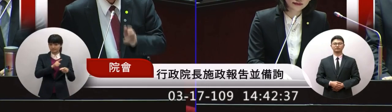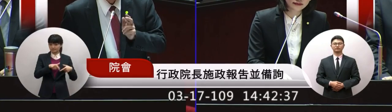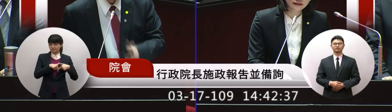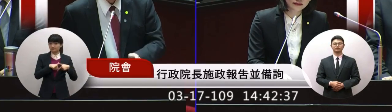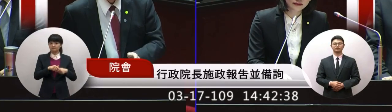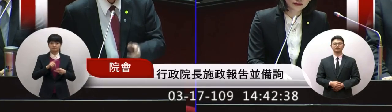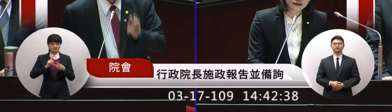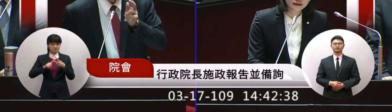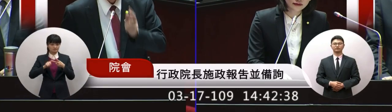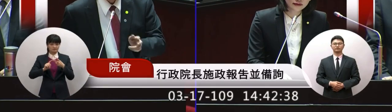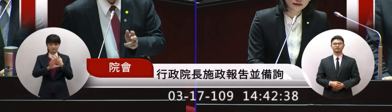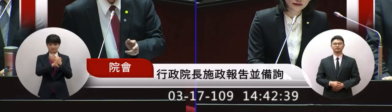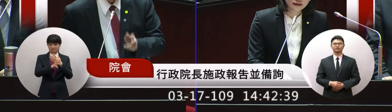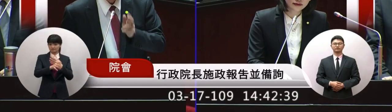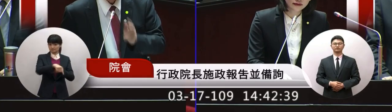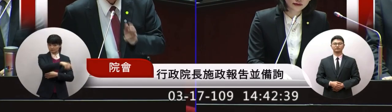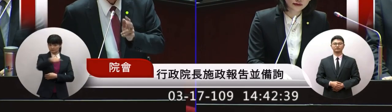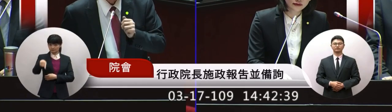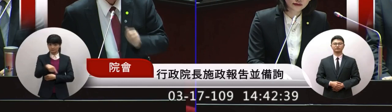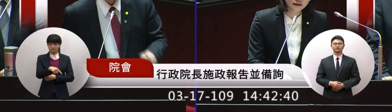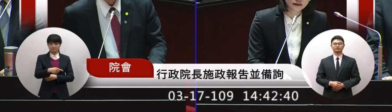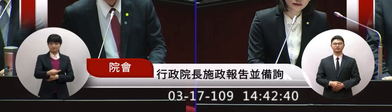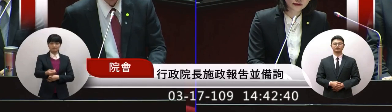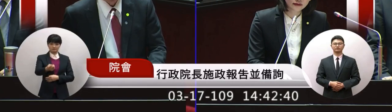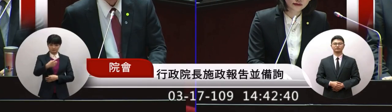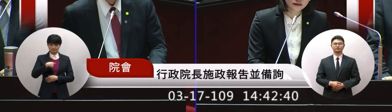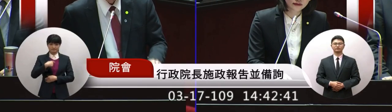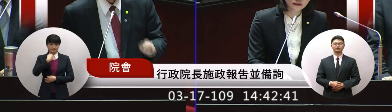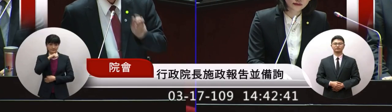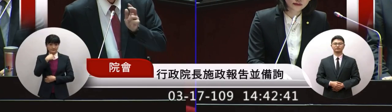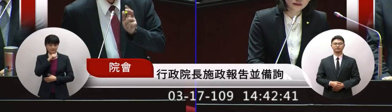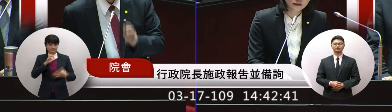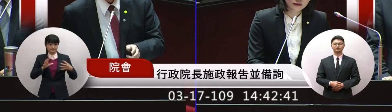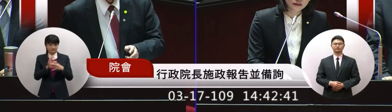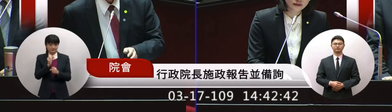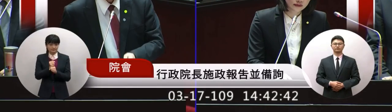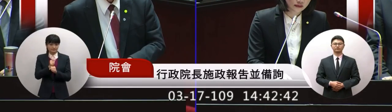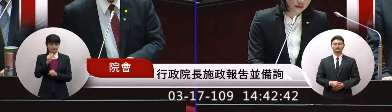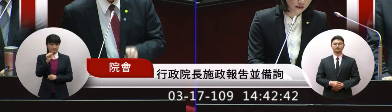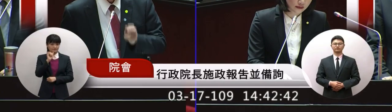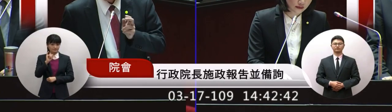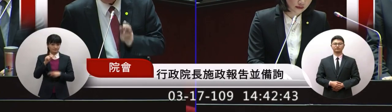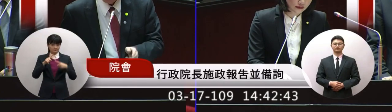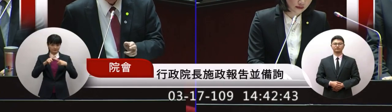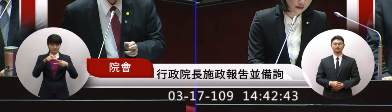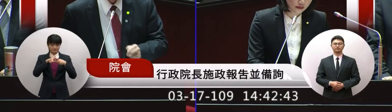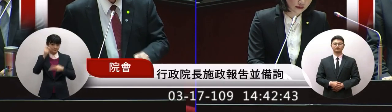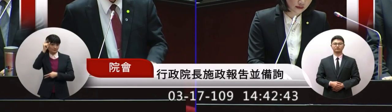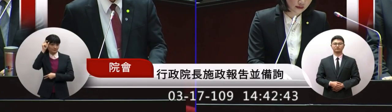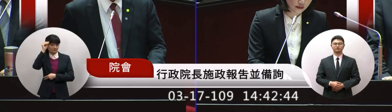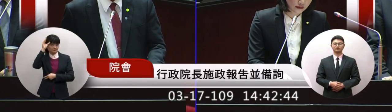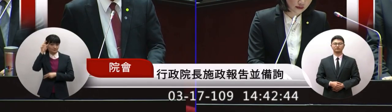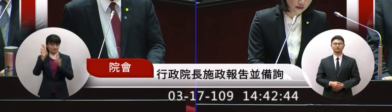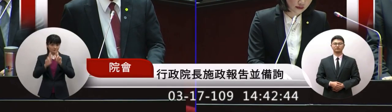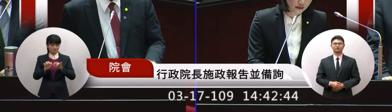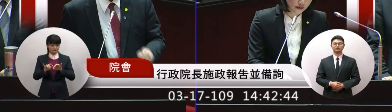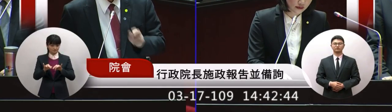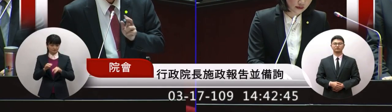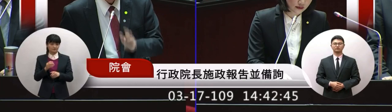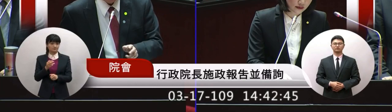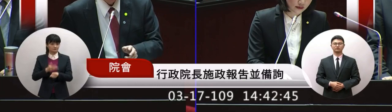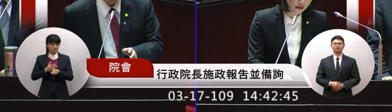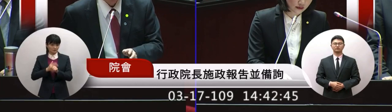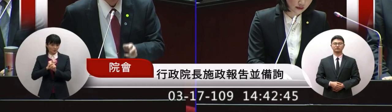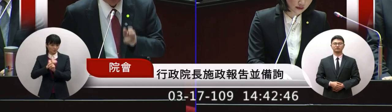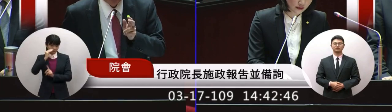跟我们一起来做 AI 人工智慧的合作，所以未来台湾是一个高科技的研发中心。